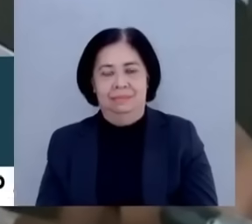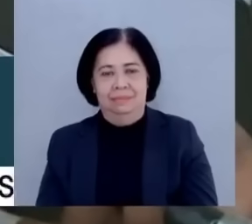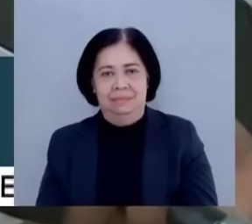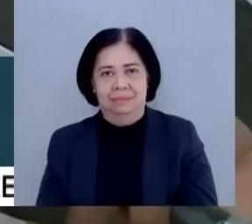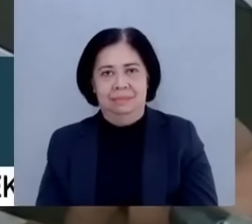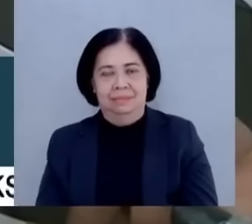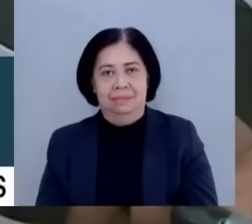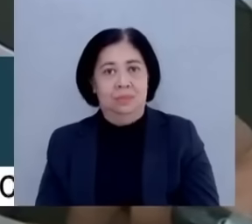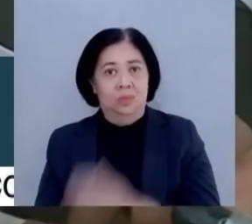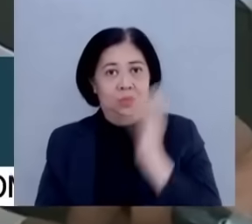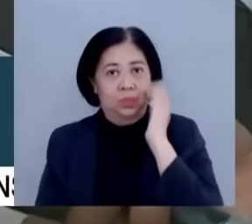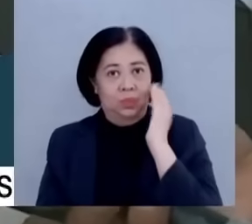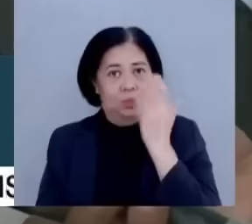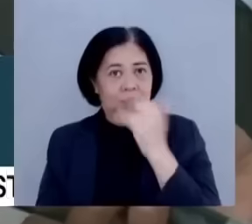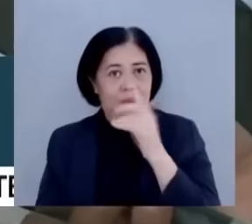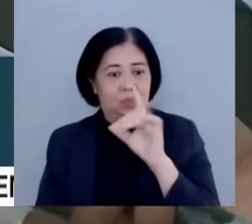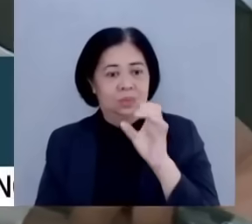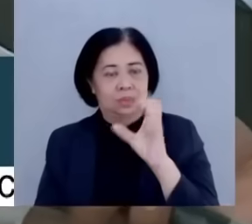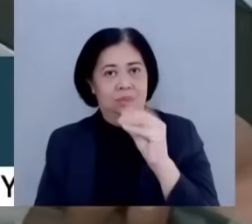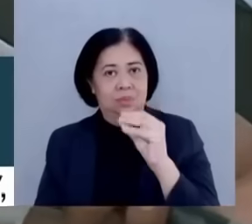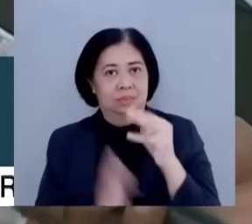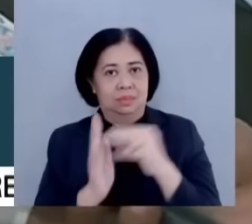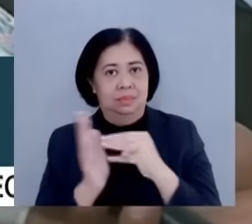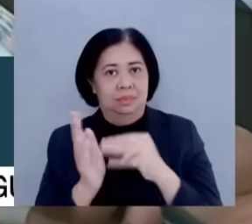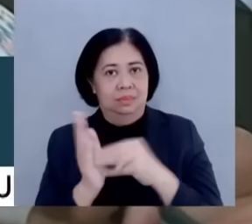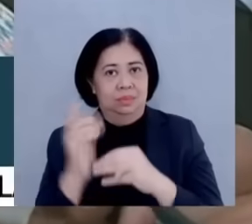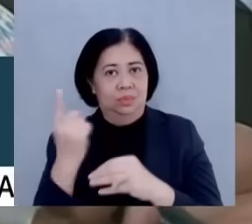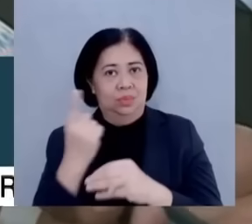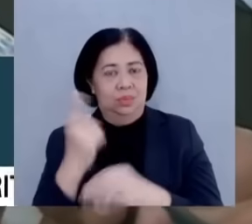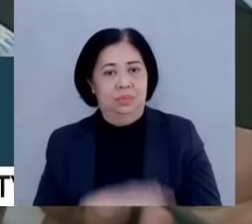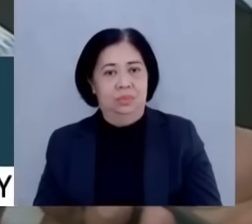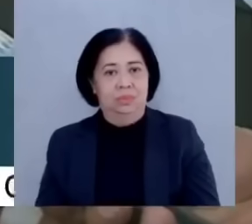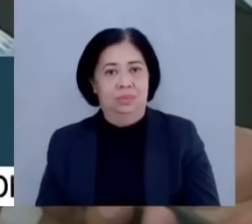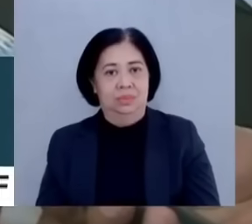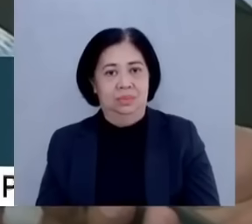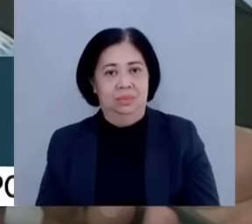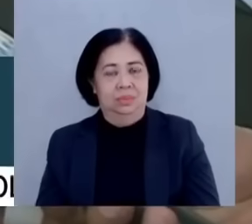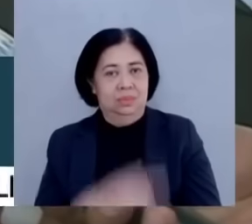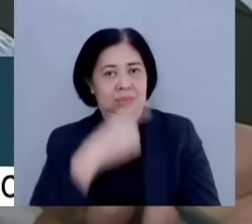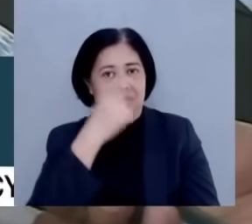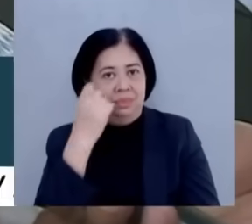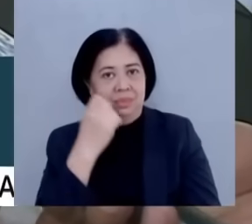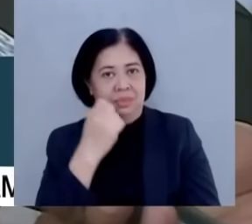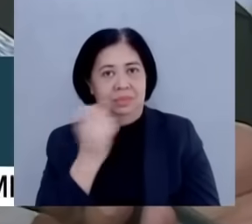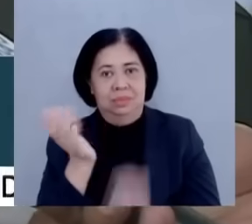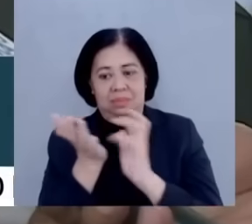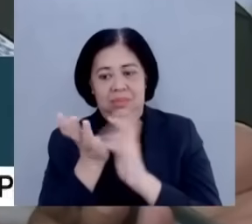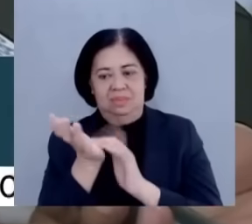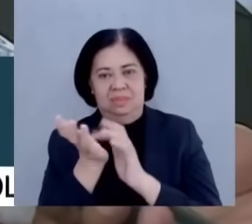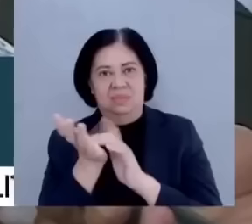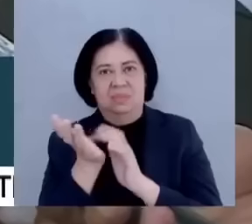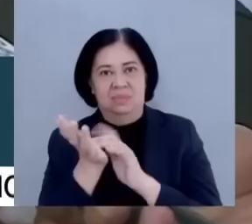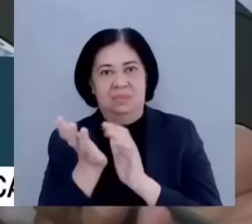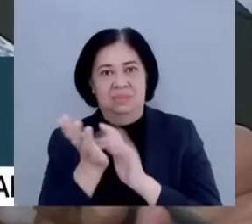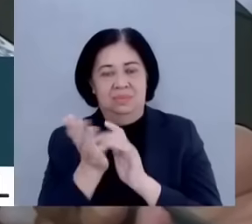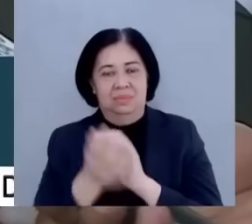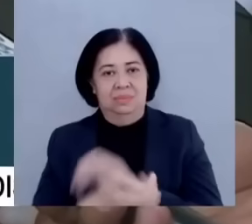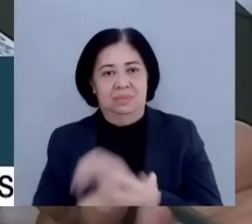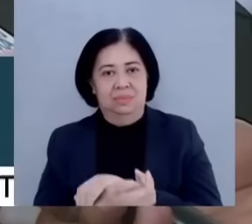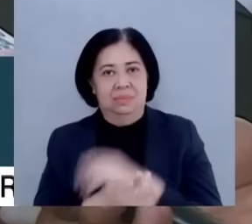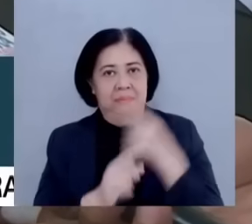Alam nyo bakit 150 million lang yun? Kasi kinompute yun kung